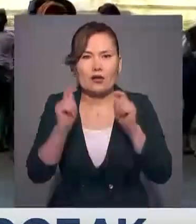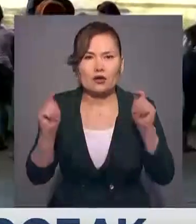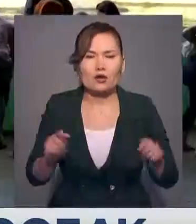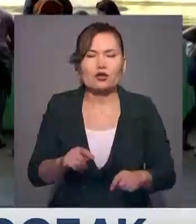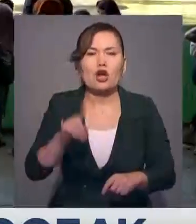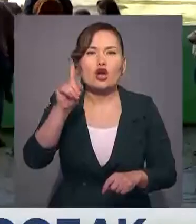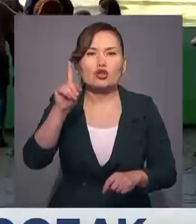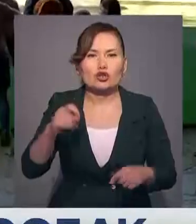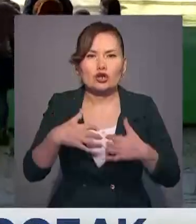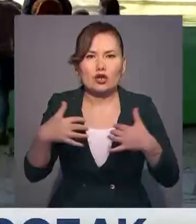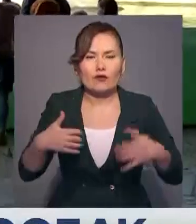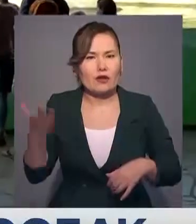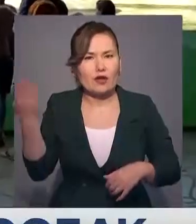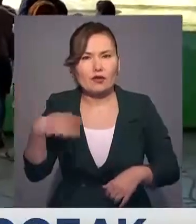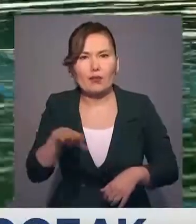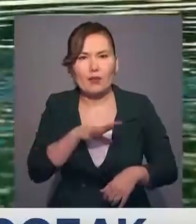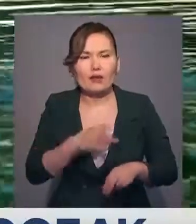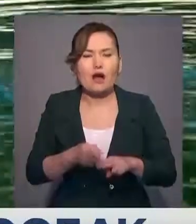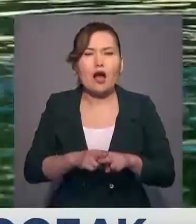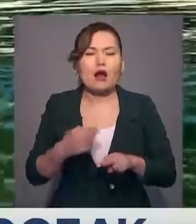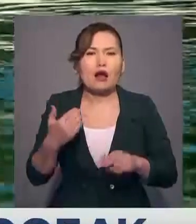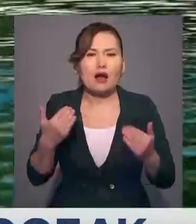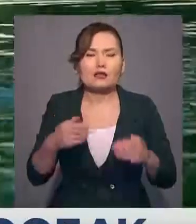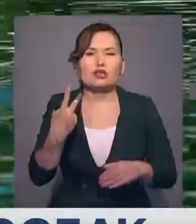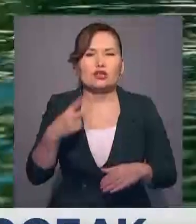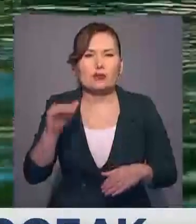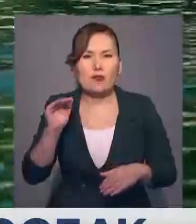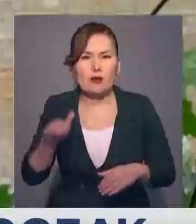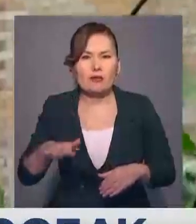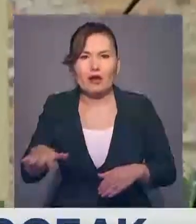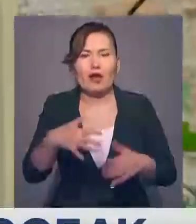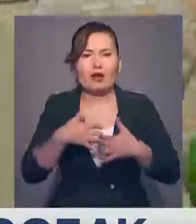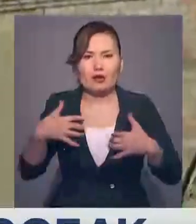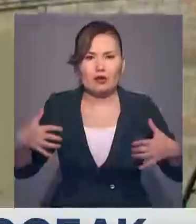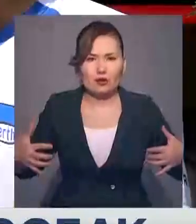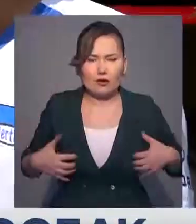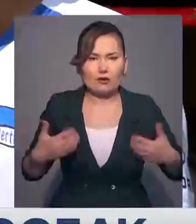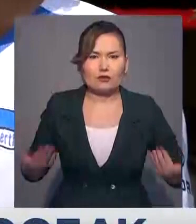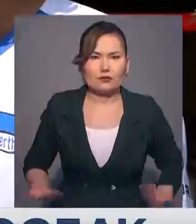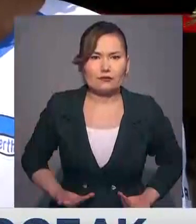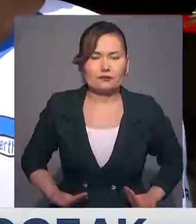ғана жануар болған екен. Ал қазір бұл бақта 20 мың тіршілік иесі мекендейді.